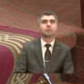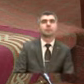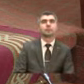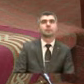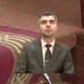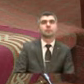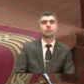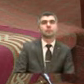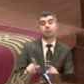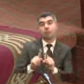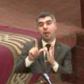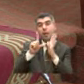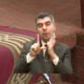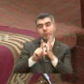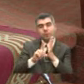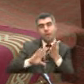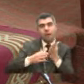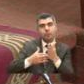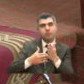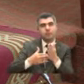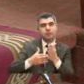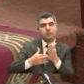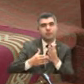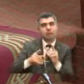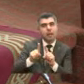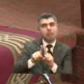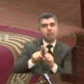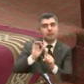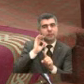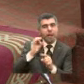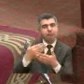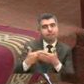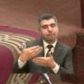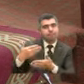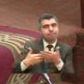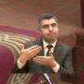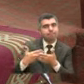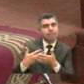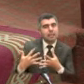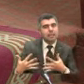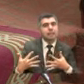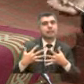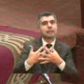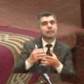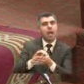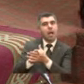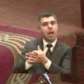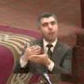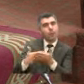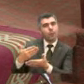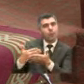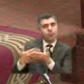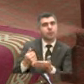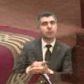كذلك المستوى القانوني، وهذا فيه معالجة تضمن التعاون